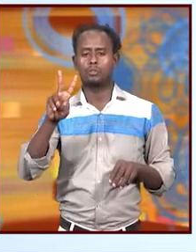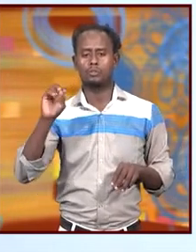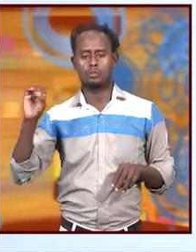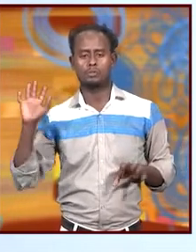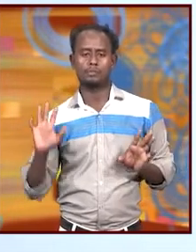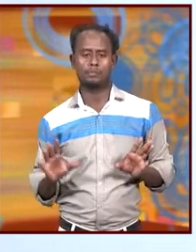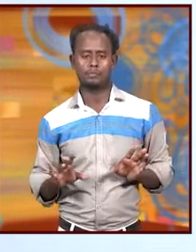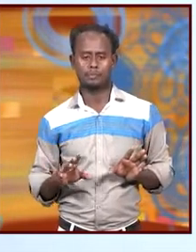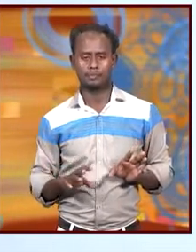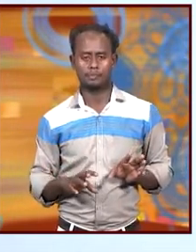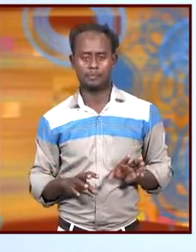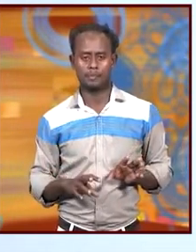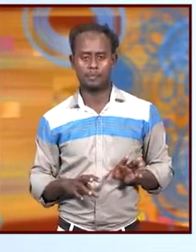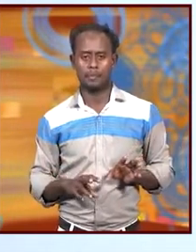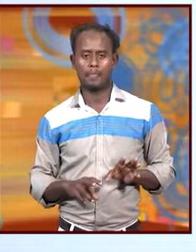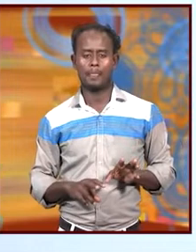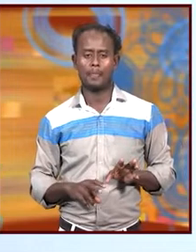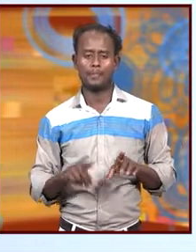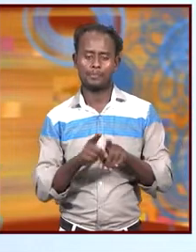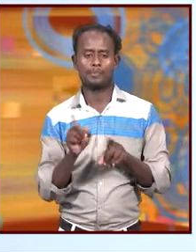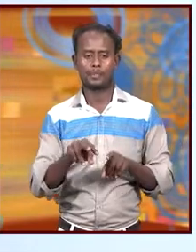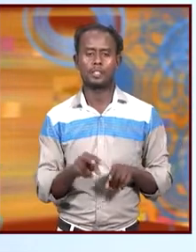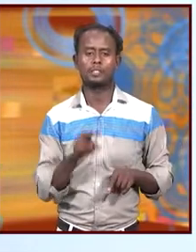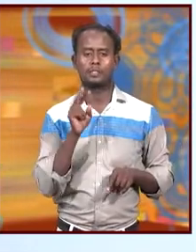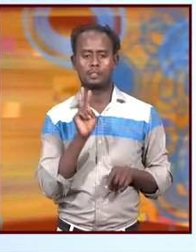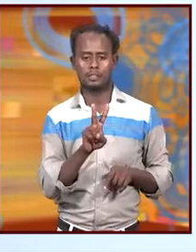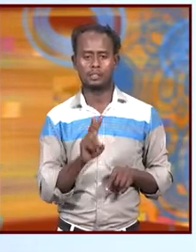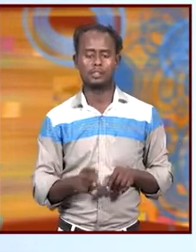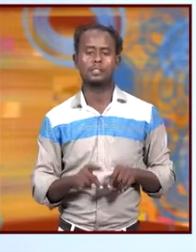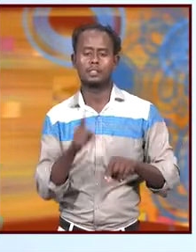டு 200. அடுத்து